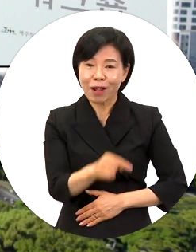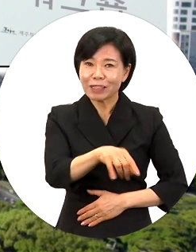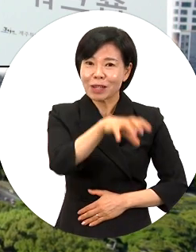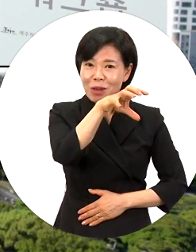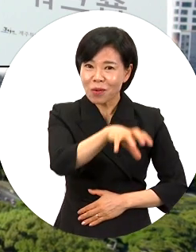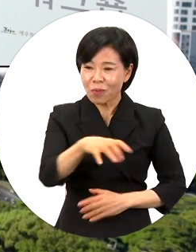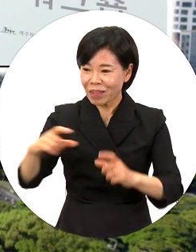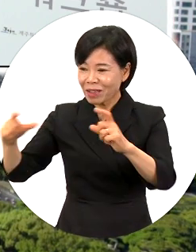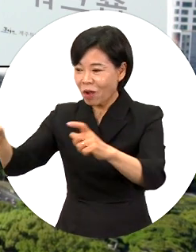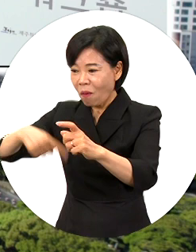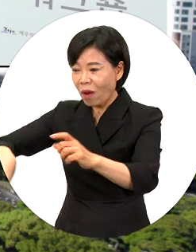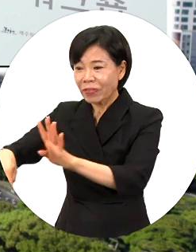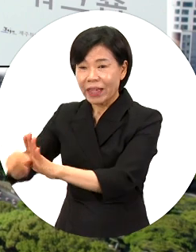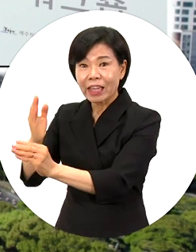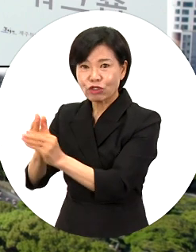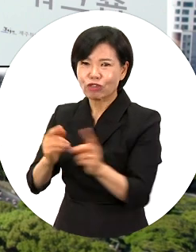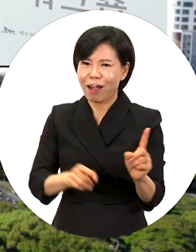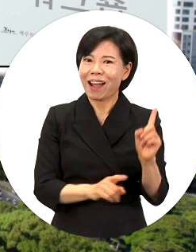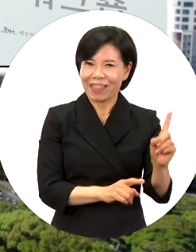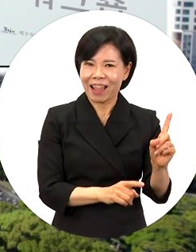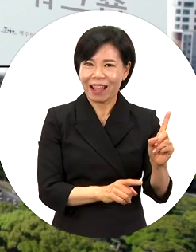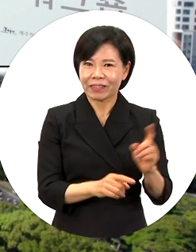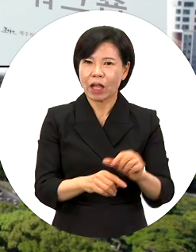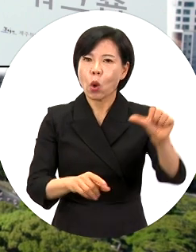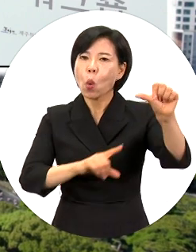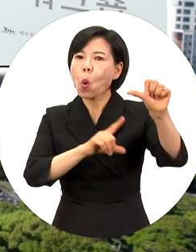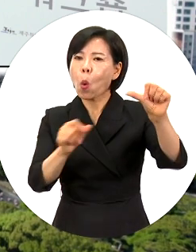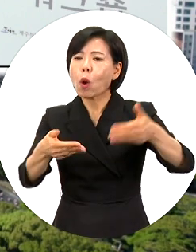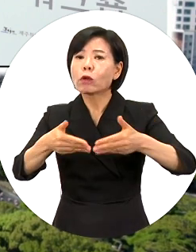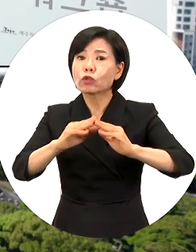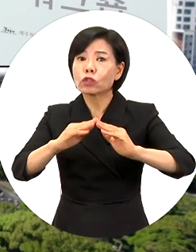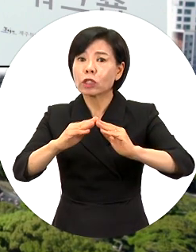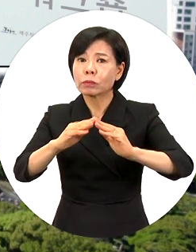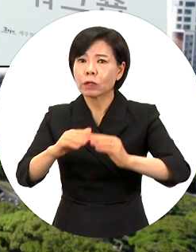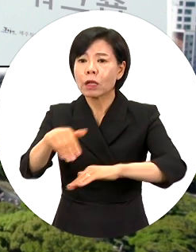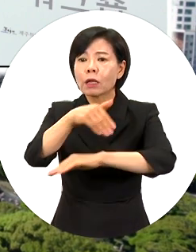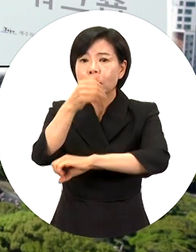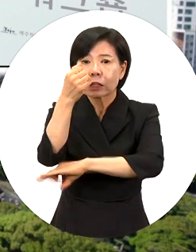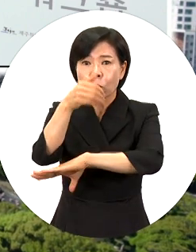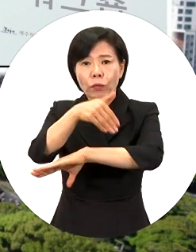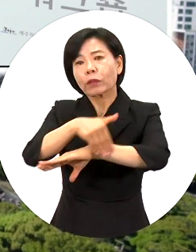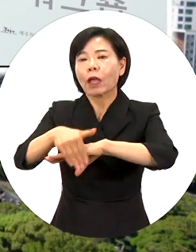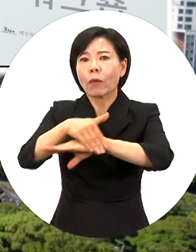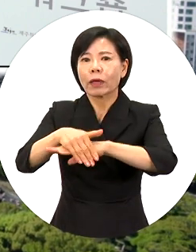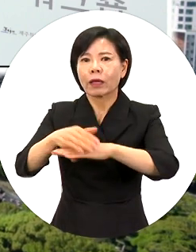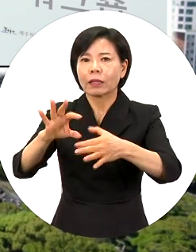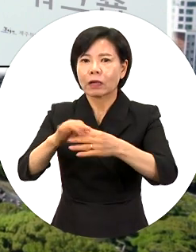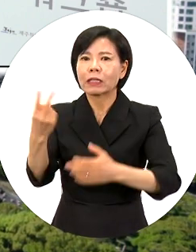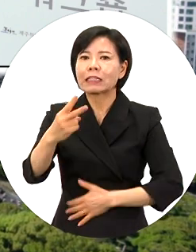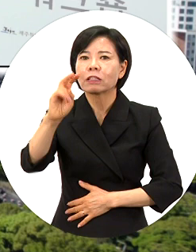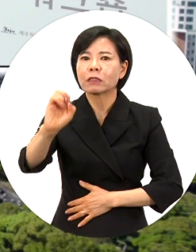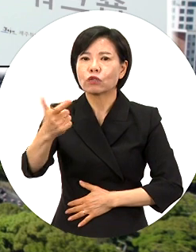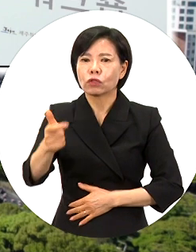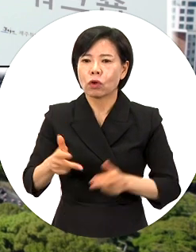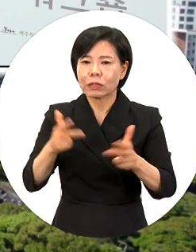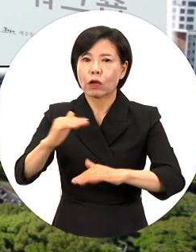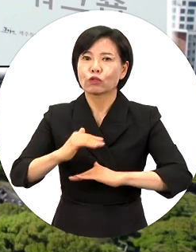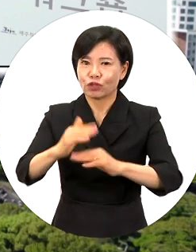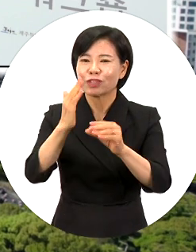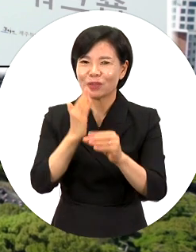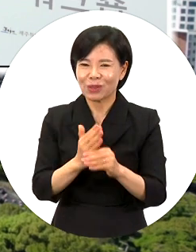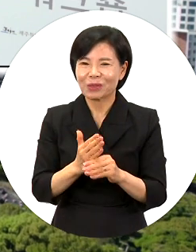15분 도시 제주의 4개 시범지구 중 하나로 올해 5월에 수립된 시범지구 기본계획에 따라 2026년까지